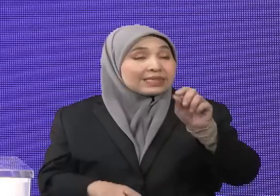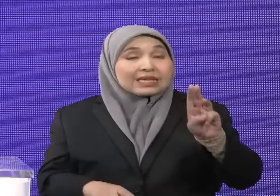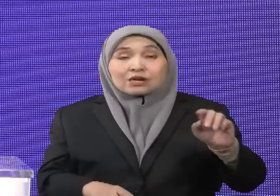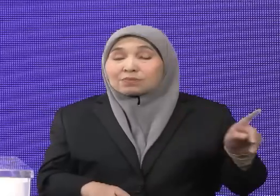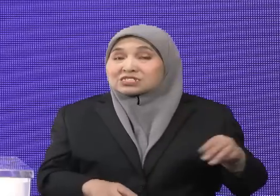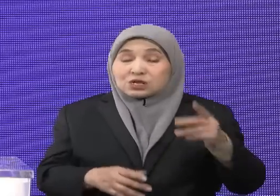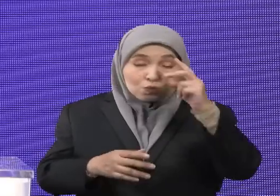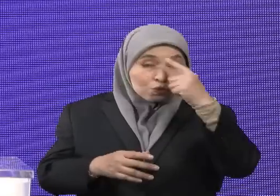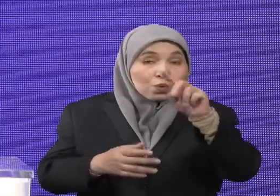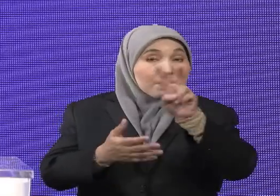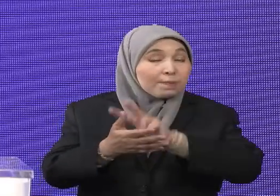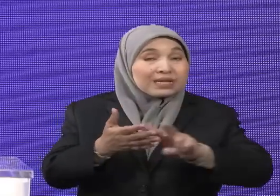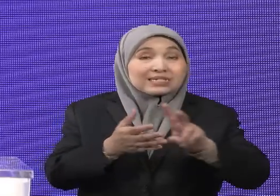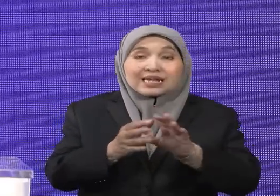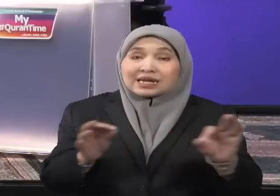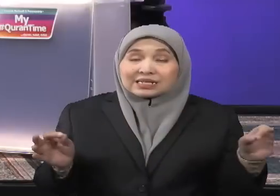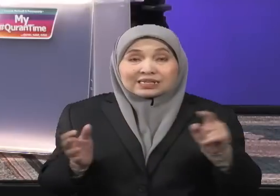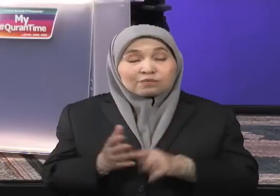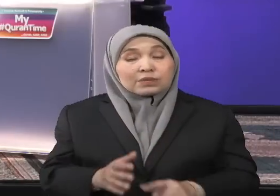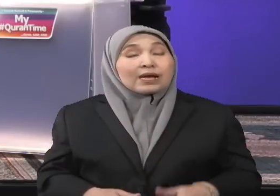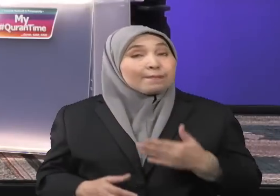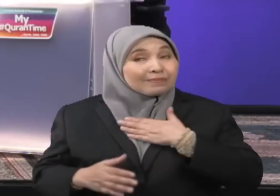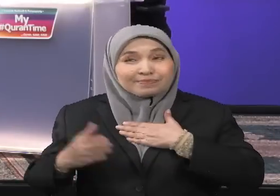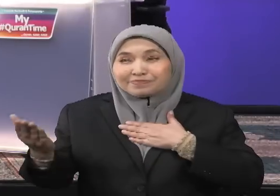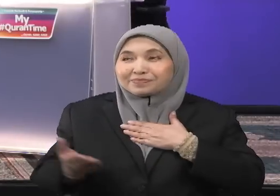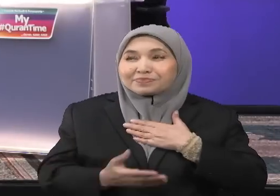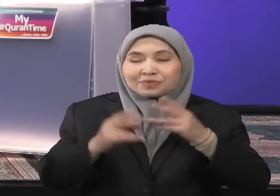untuk membaca ayat-ayat ini